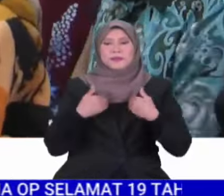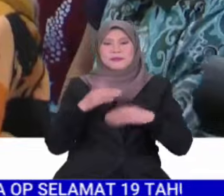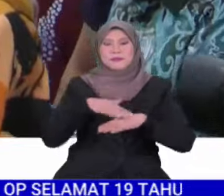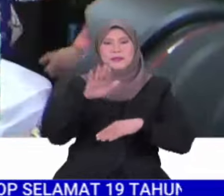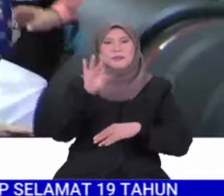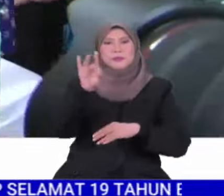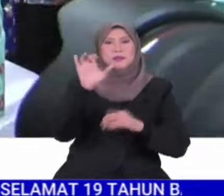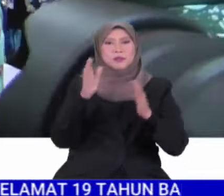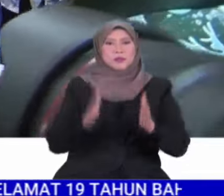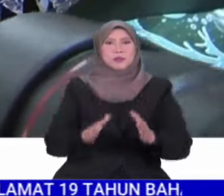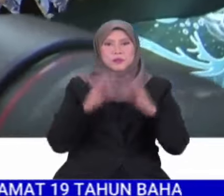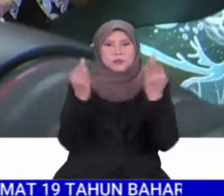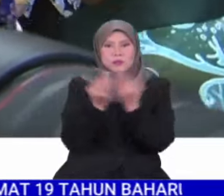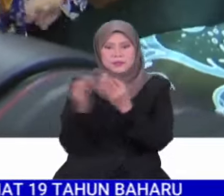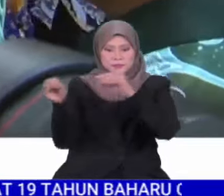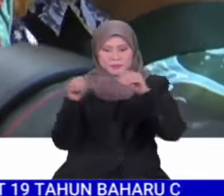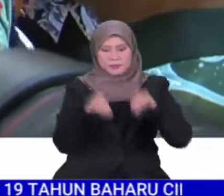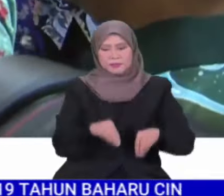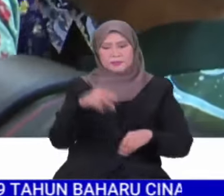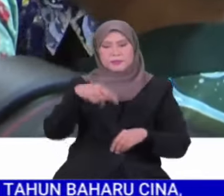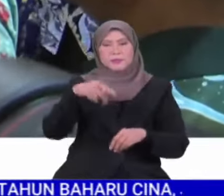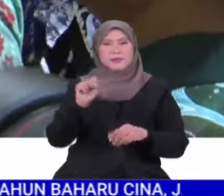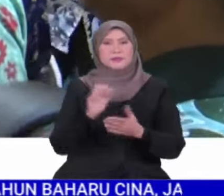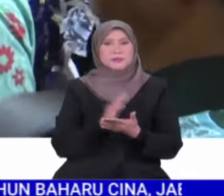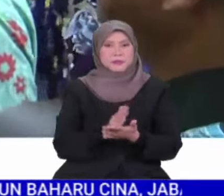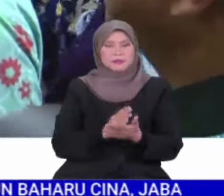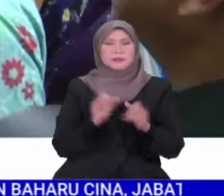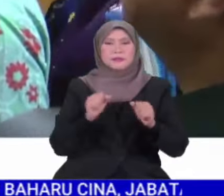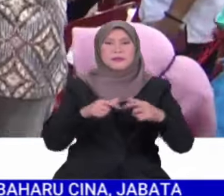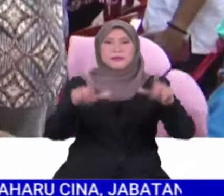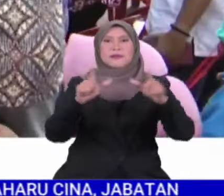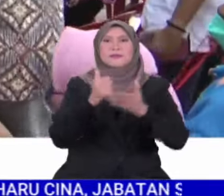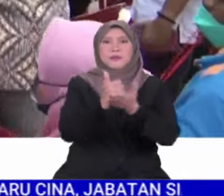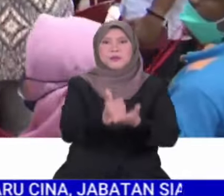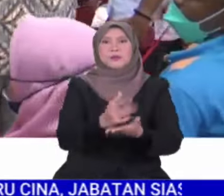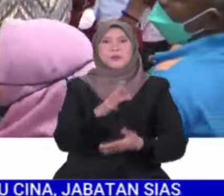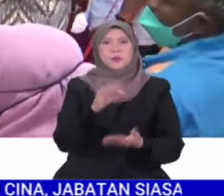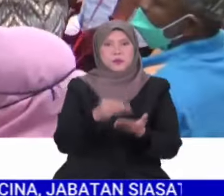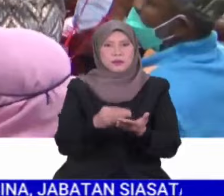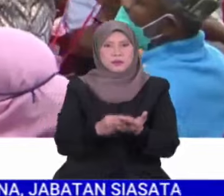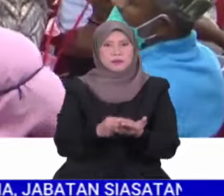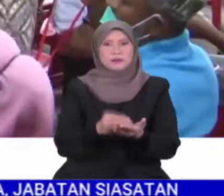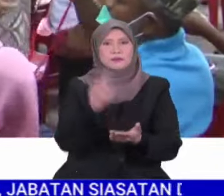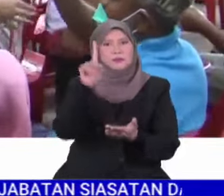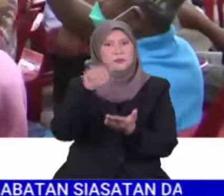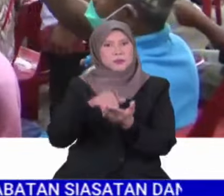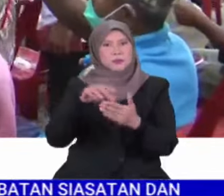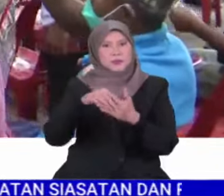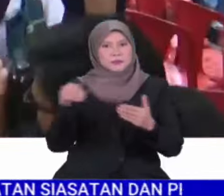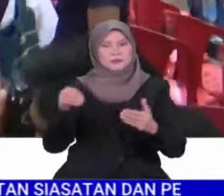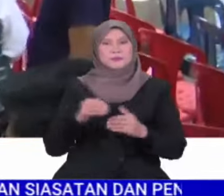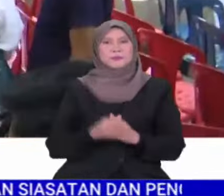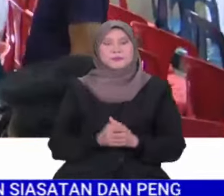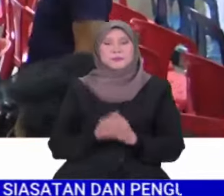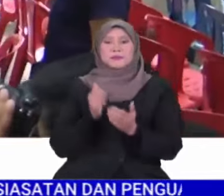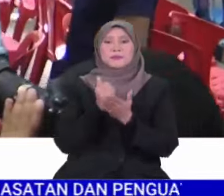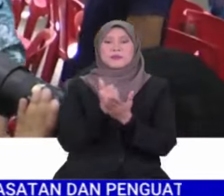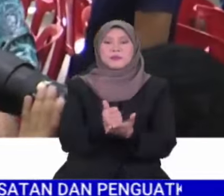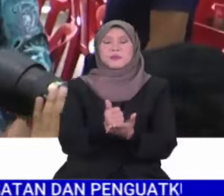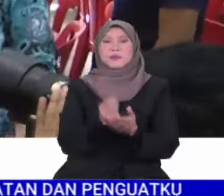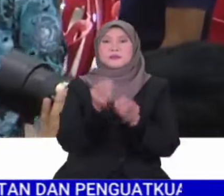800 keluarga yang berpindah ke pusat pemindahan sementara layak menerima bantuan wang ehsan sebanyak RM1,000. Bantuan